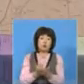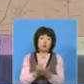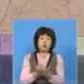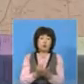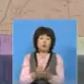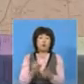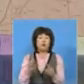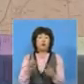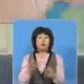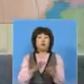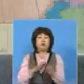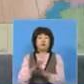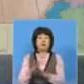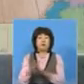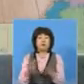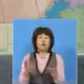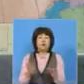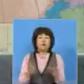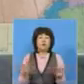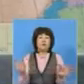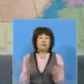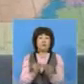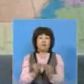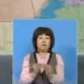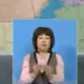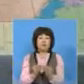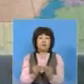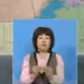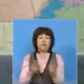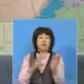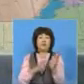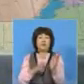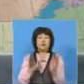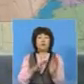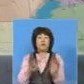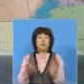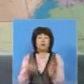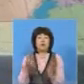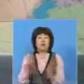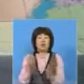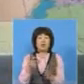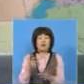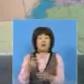не реализовать у нас вместе? Только на одном предприятии порядка 300 миллионов кубометров газа в год